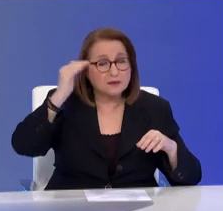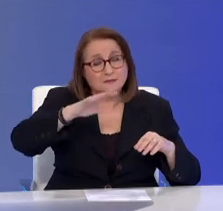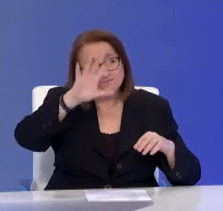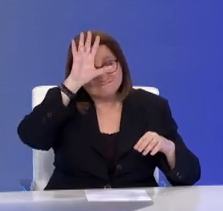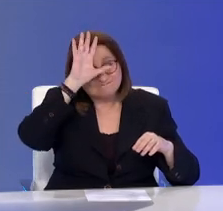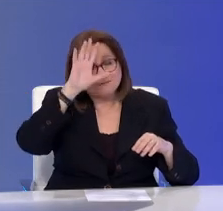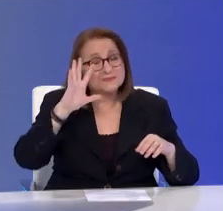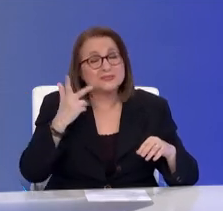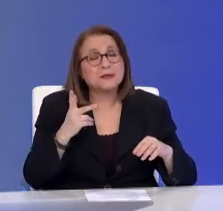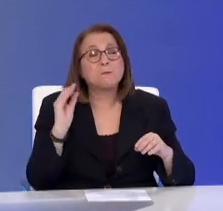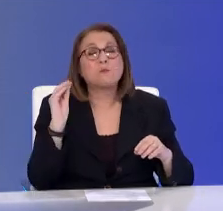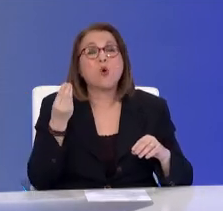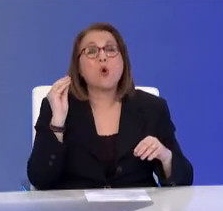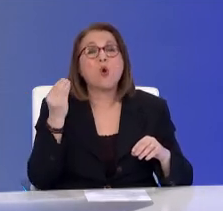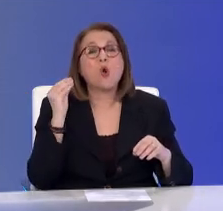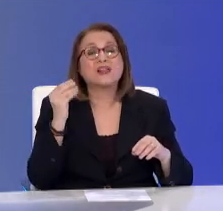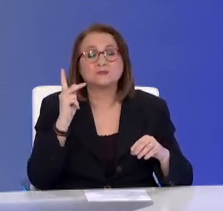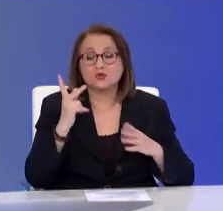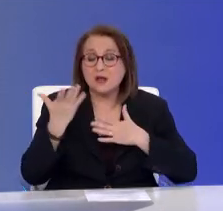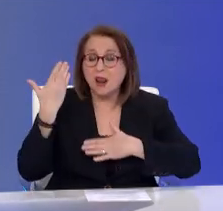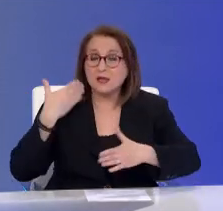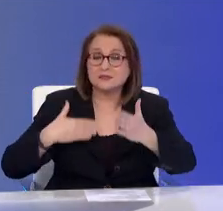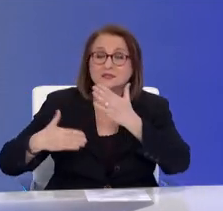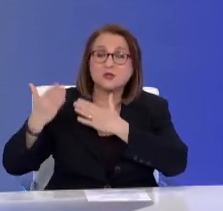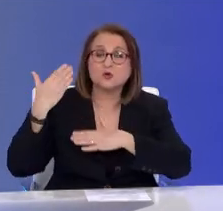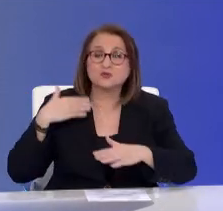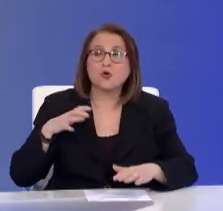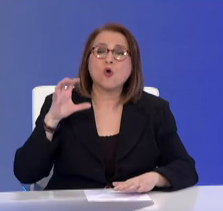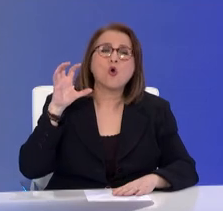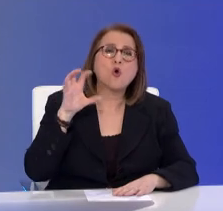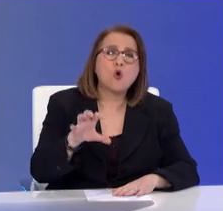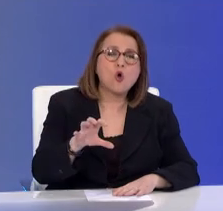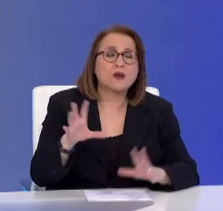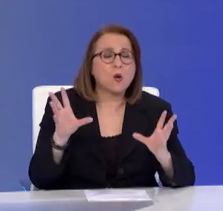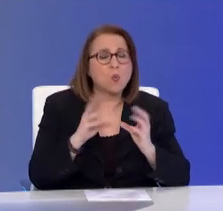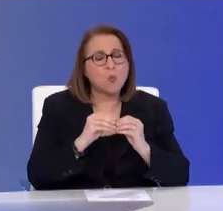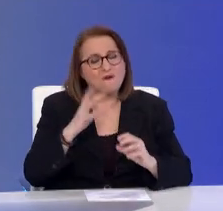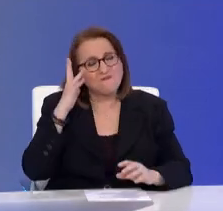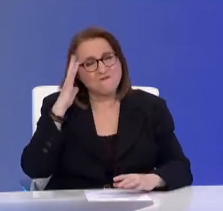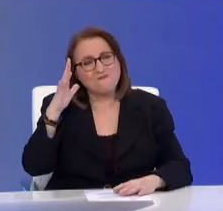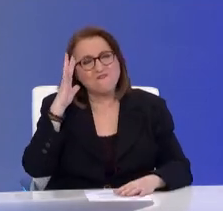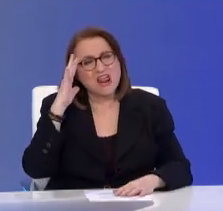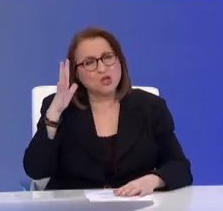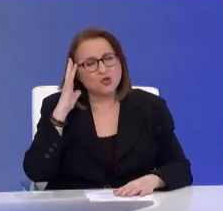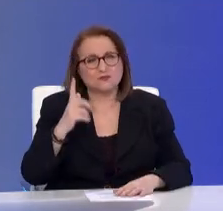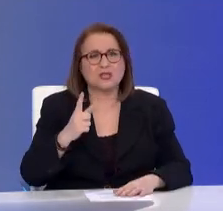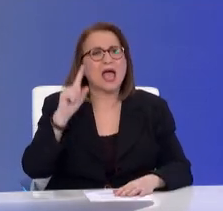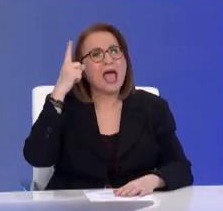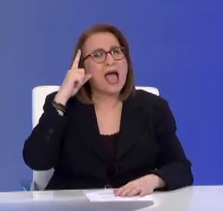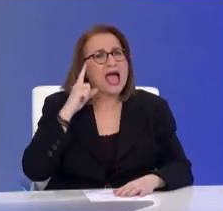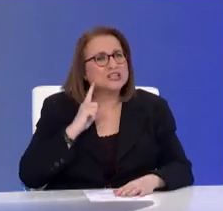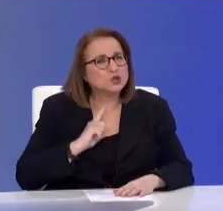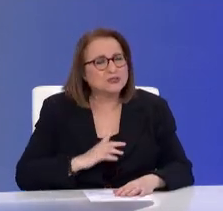τον κλασικό πολιτισμό, τη χώρα των φιλοσόφων, του Πλάτωνα, του Αριστοτέλη,